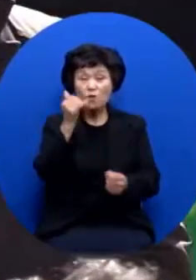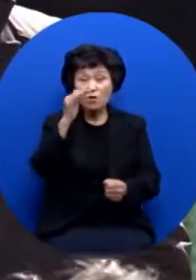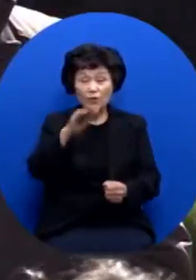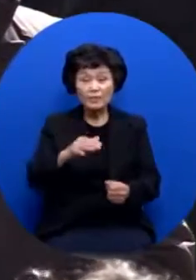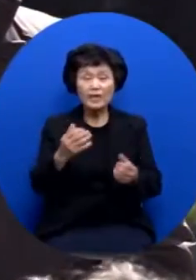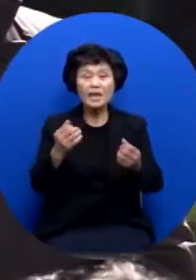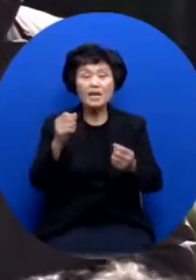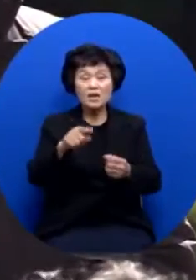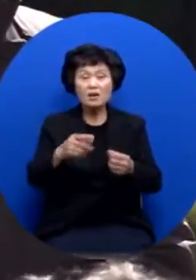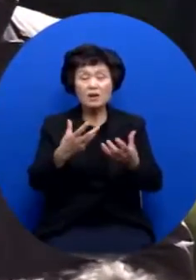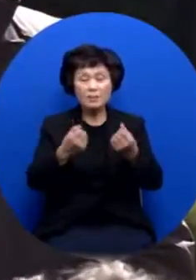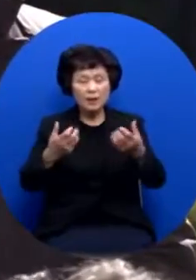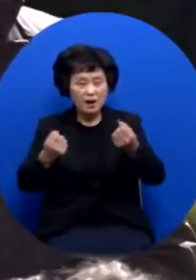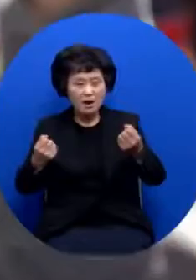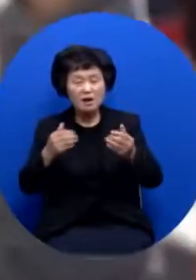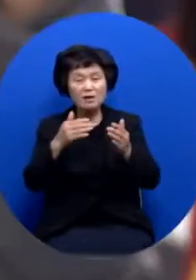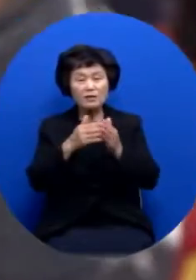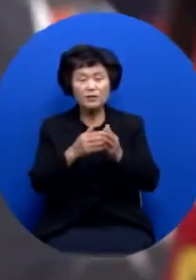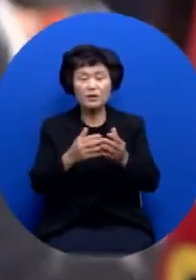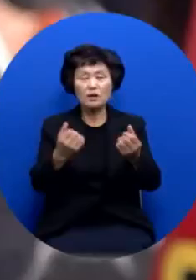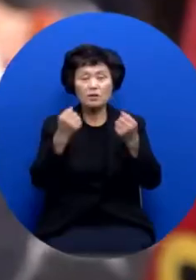6년간지속된성교회내분열을조속히종식시키고